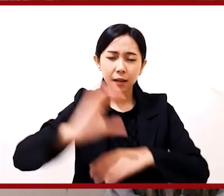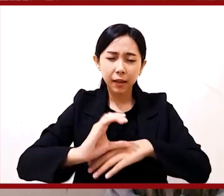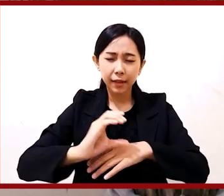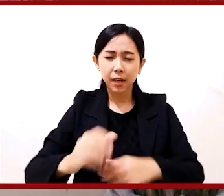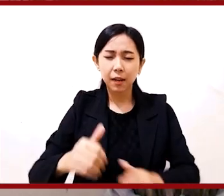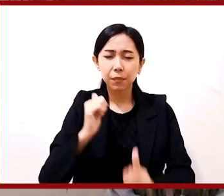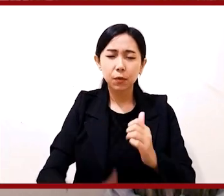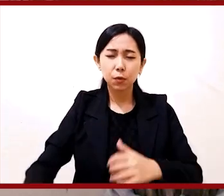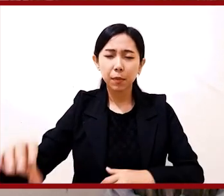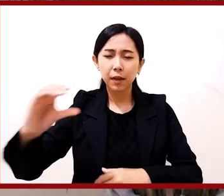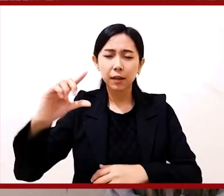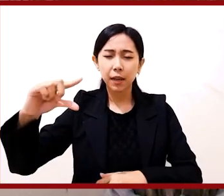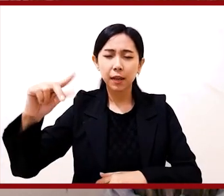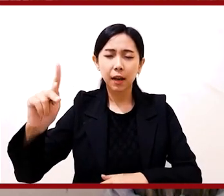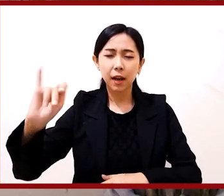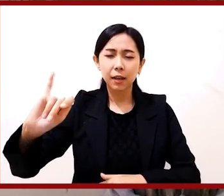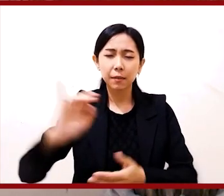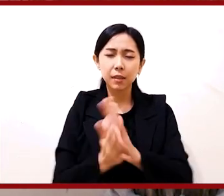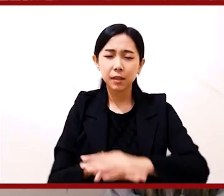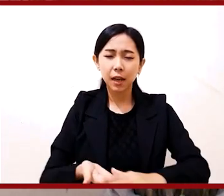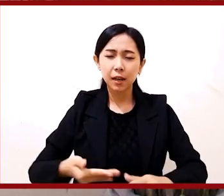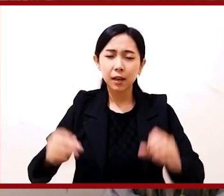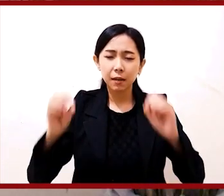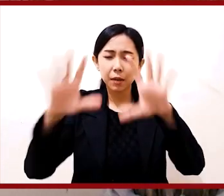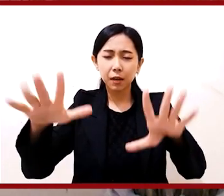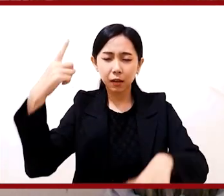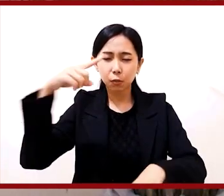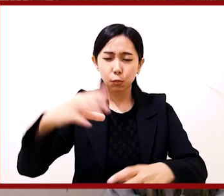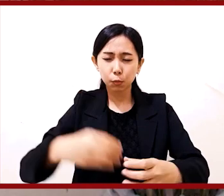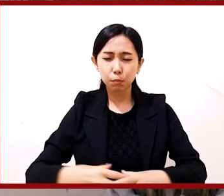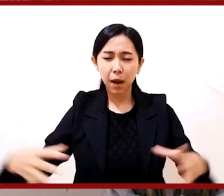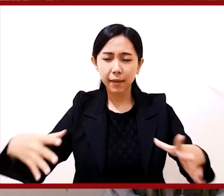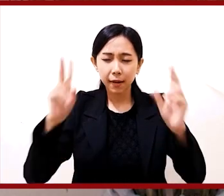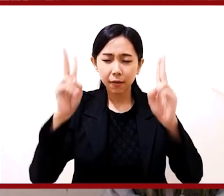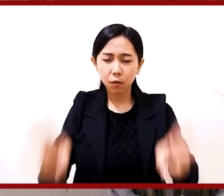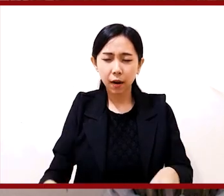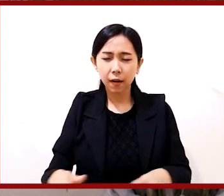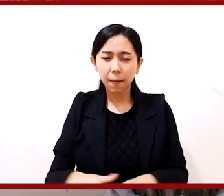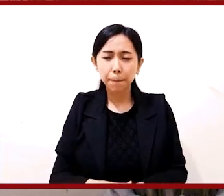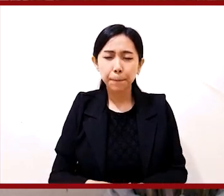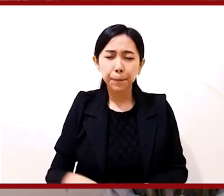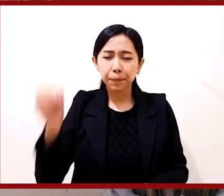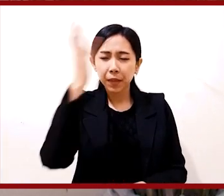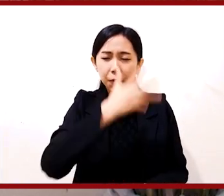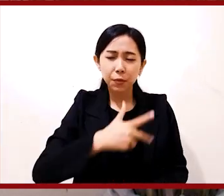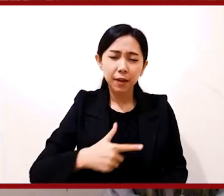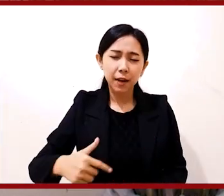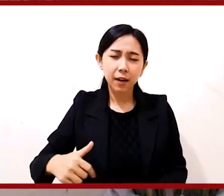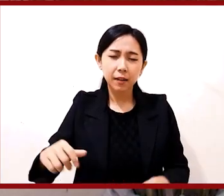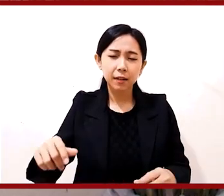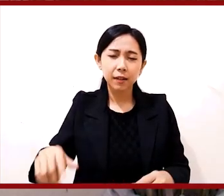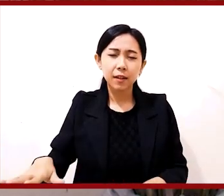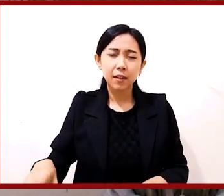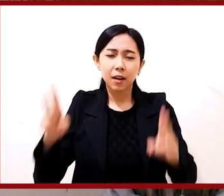Gereja, agar GKI dapat hadir menjadi saluran berkat bagi banyak orang. Karuniakan